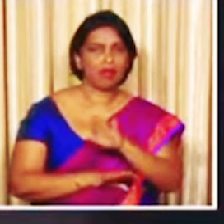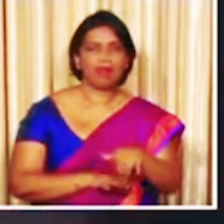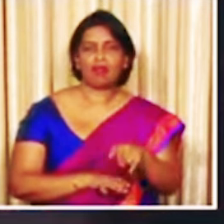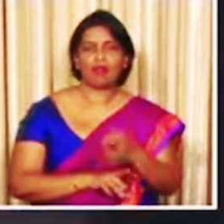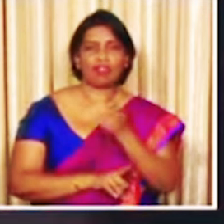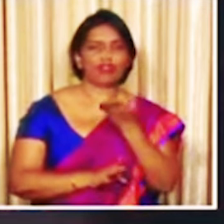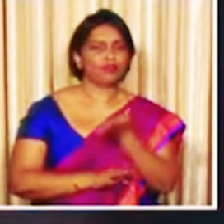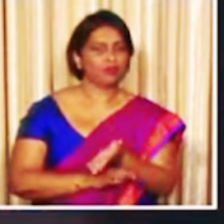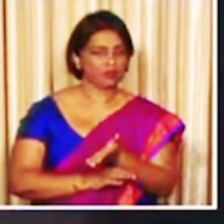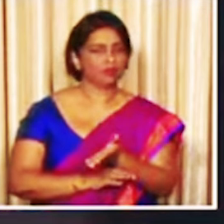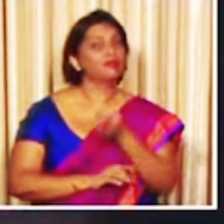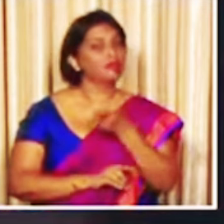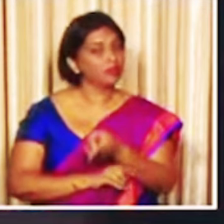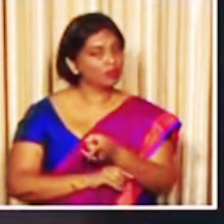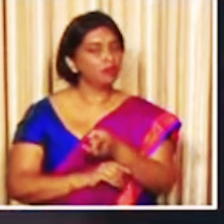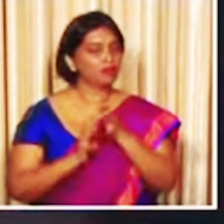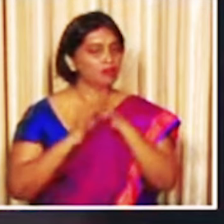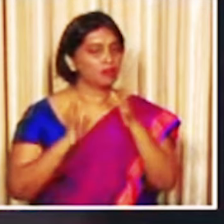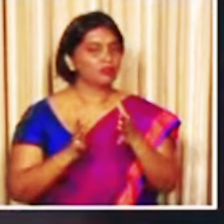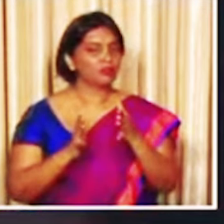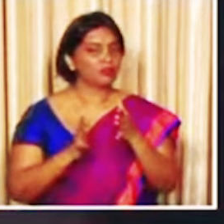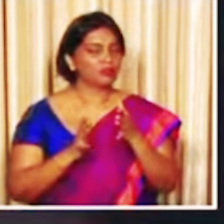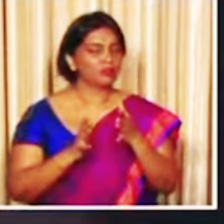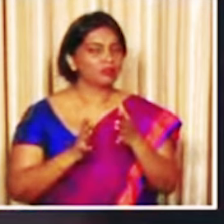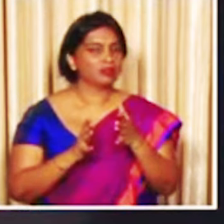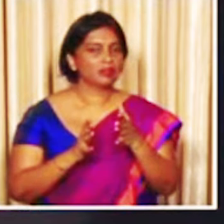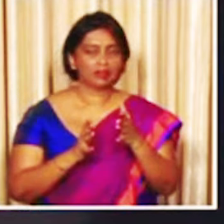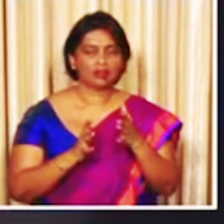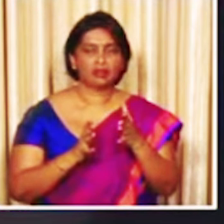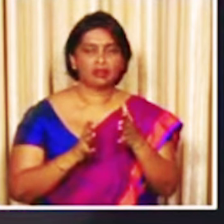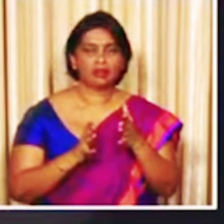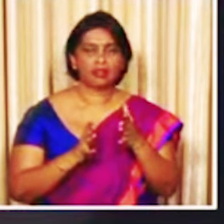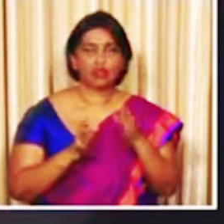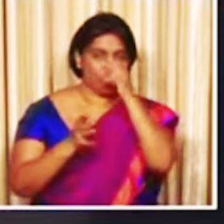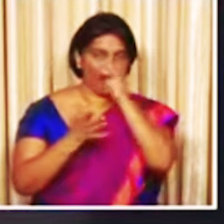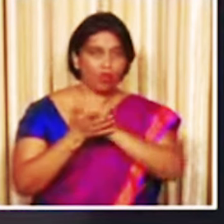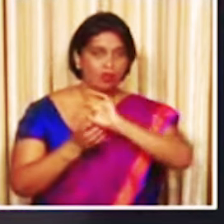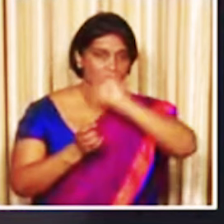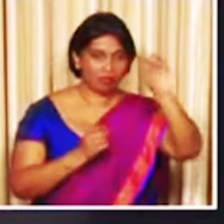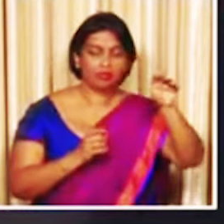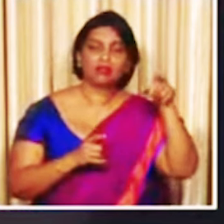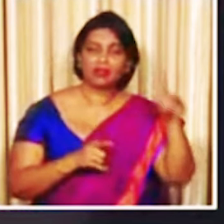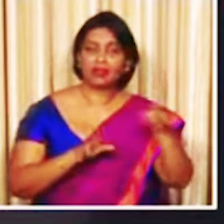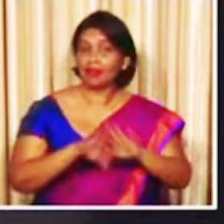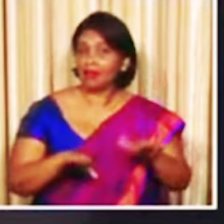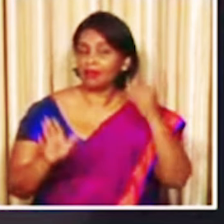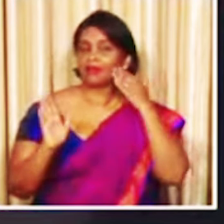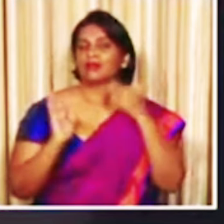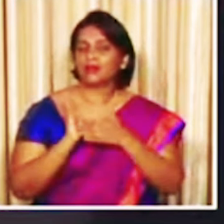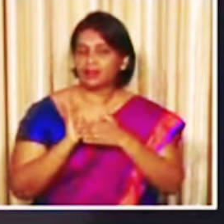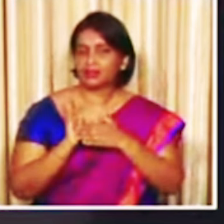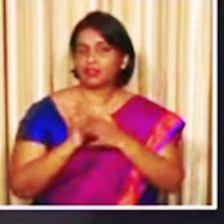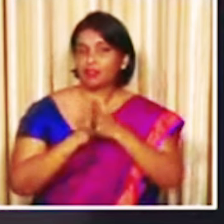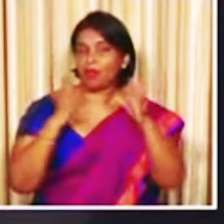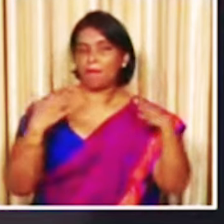දඬුවම විඳින්නේ. ඒ නිසා ඒ අයට මීට වඩා ඔය ගෙනියන හොරණට නේ ගෙනියන කිව්වේ හොරණට ගෙනියන තැන හෝ මේ දරුවන් සඳහා මීට